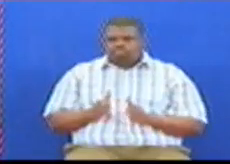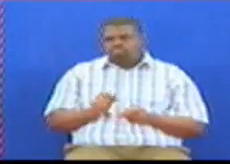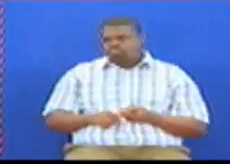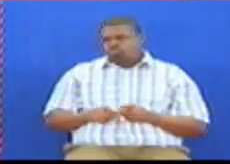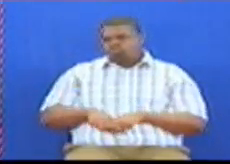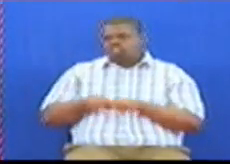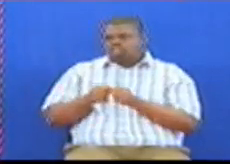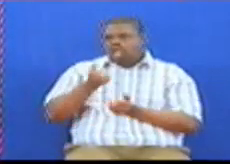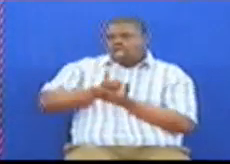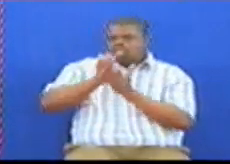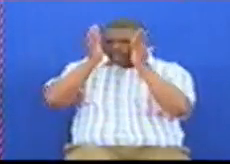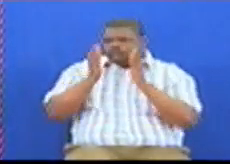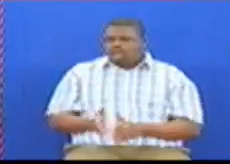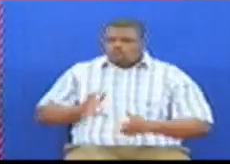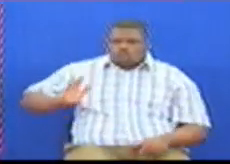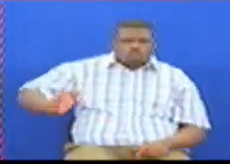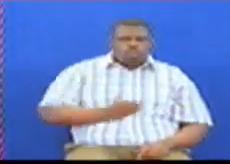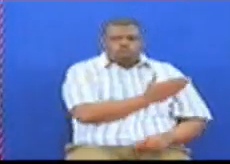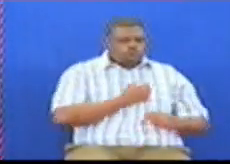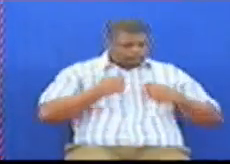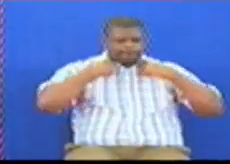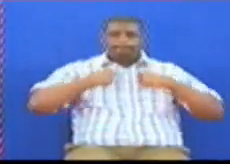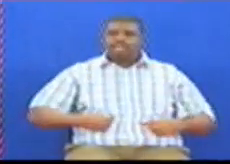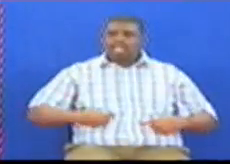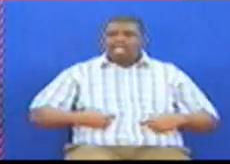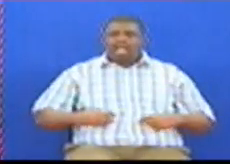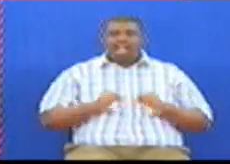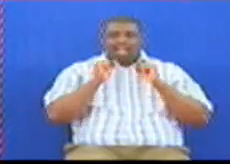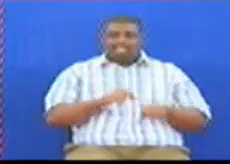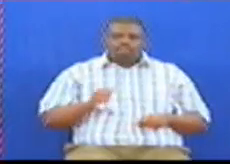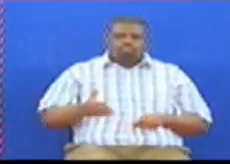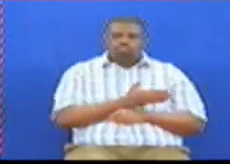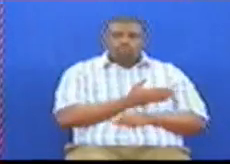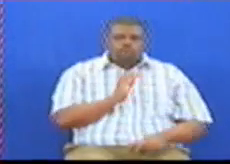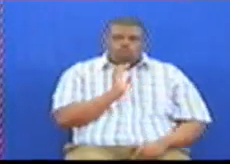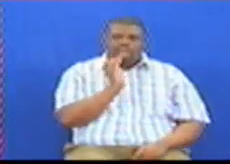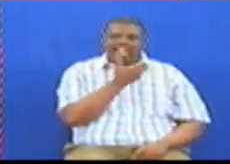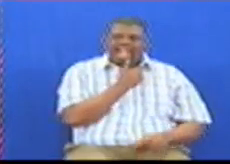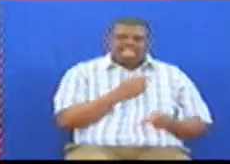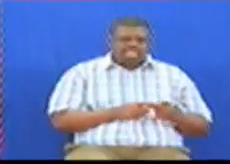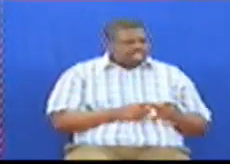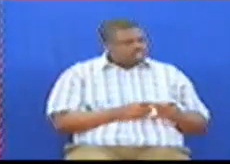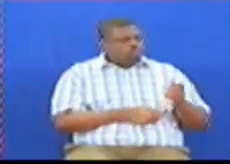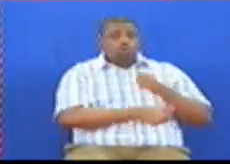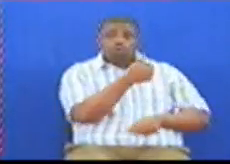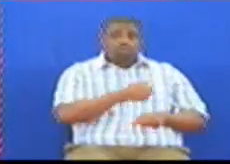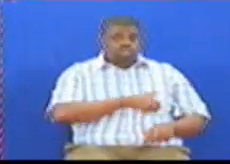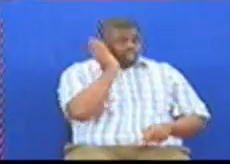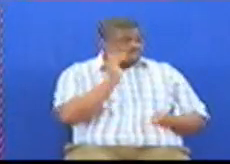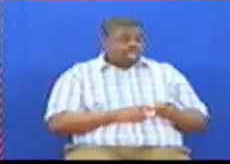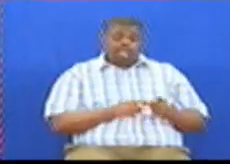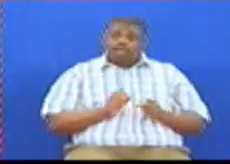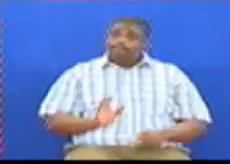Kanuni na taratibu zinasema kumuondoa mea lazima umtoe kwa 2/3. Uongozi wa serikali ya mkoa